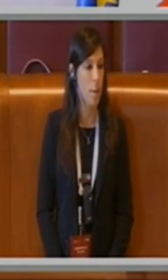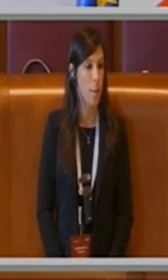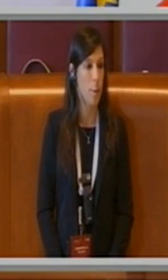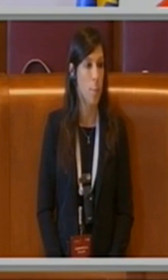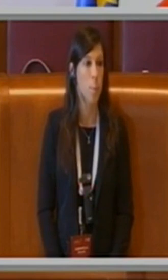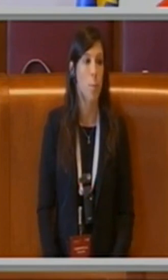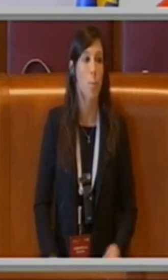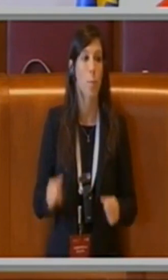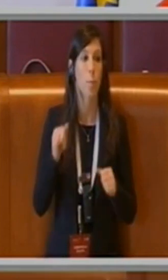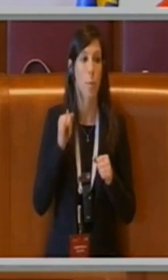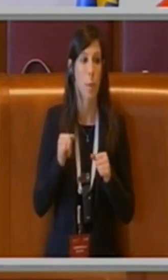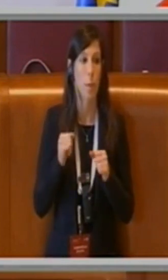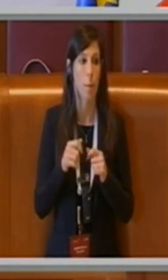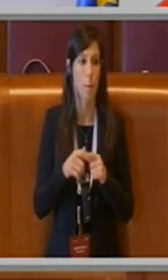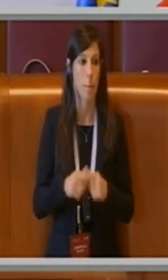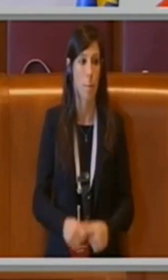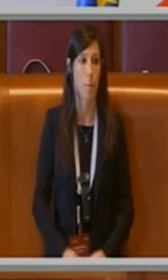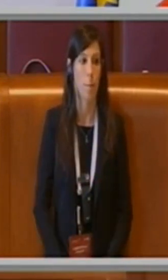Sì,